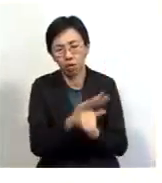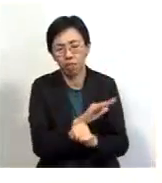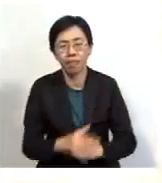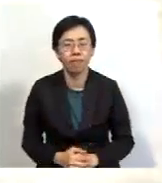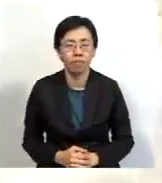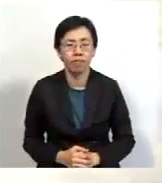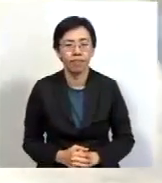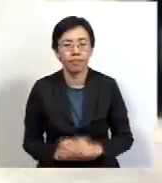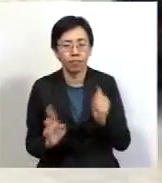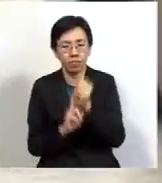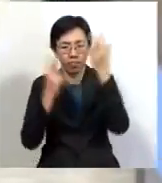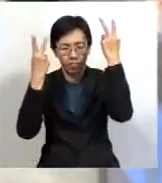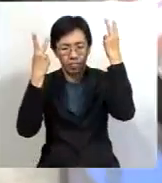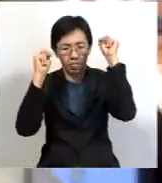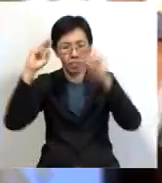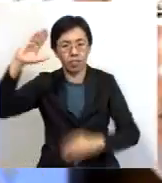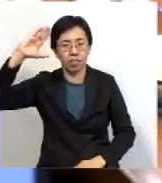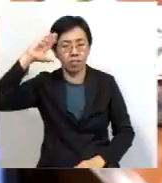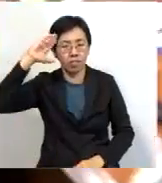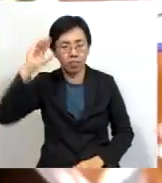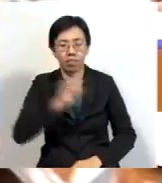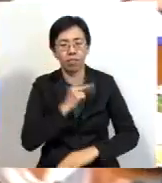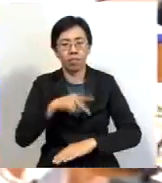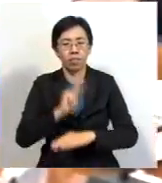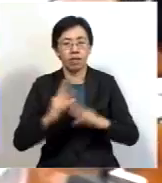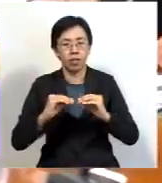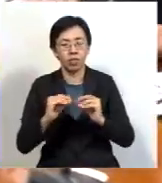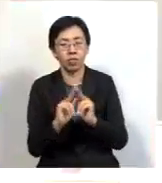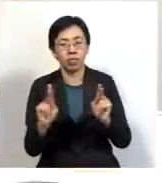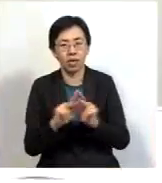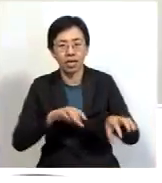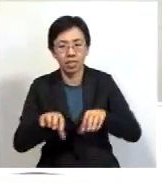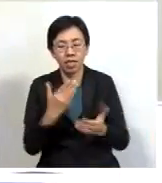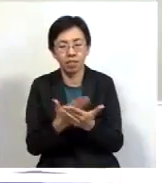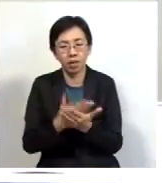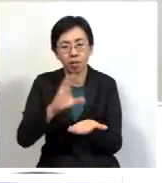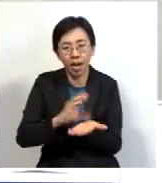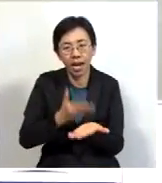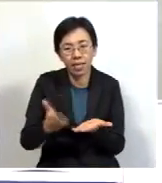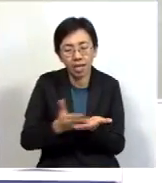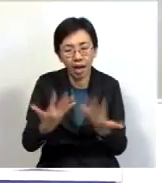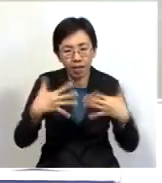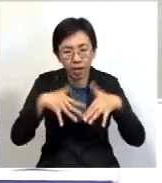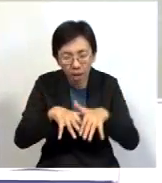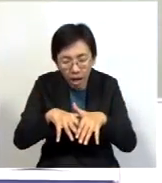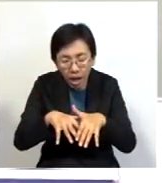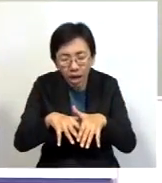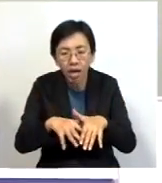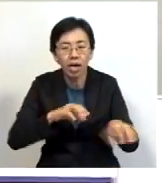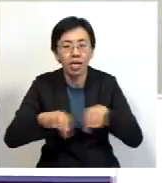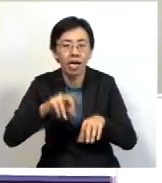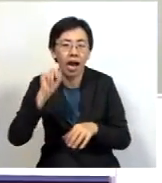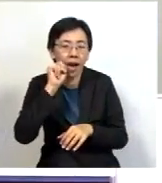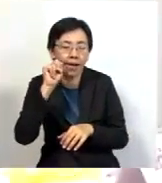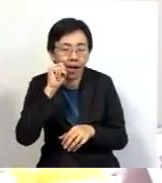วันนี้พลเอกประวิตรวงษ์สุวรรณรองนายกรัฐมนตรีนะคะก็เป็นประธานการประชุมคณะกรรมการจัดทำงบประมาณรายจ่ายบูรณาการแผนงานบูรณาการบริหารจัดการ